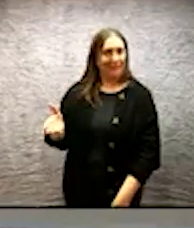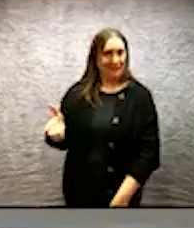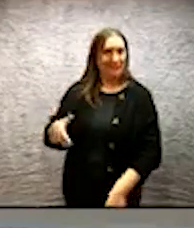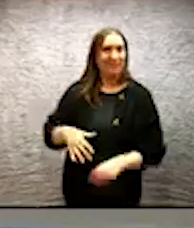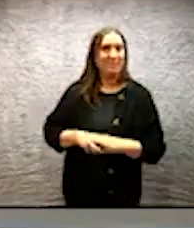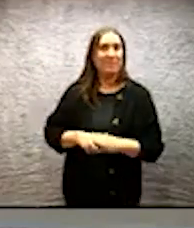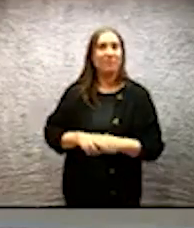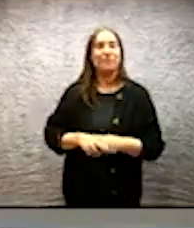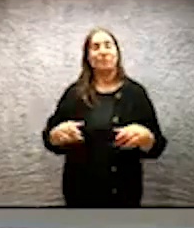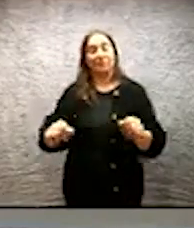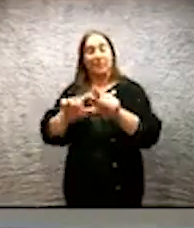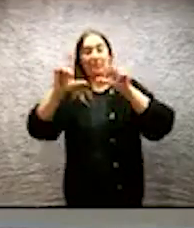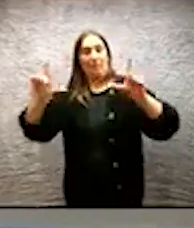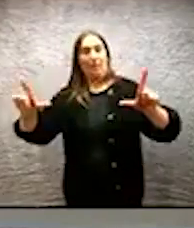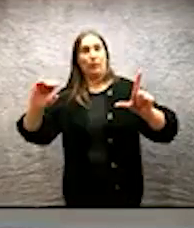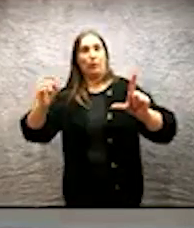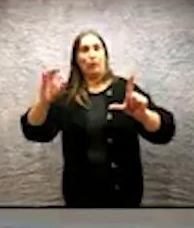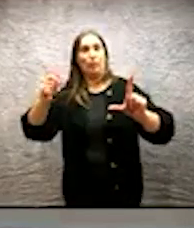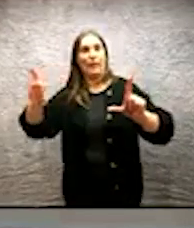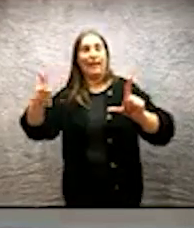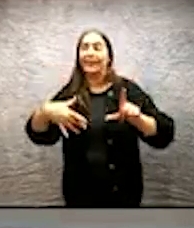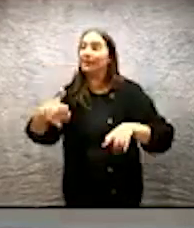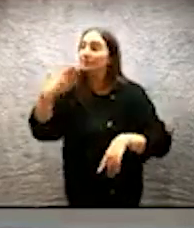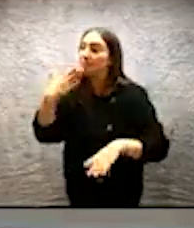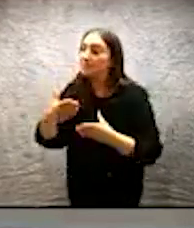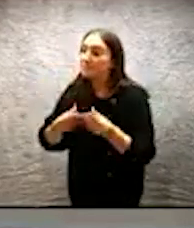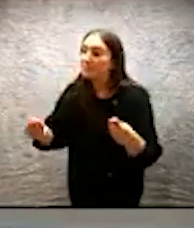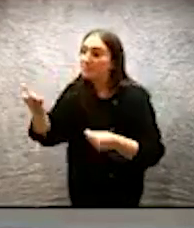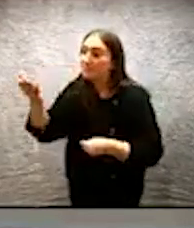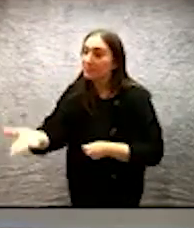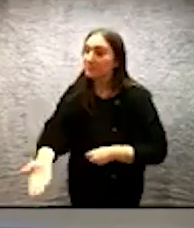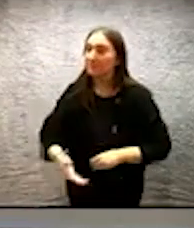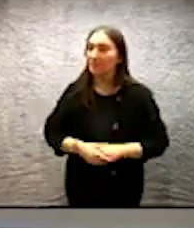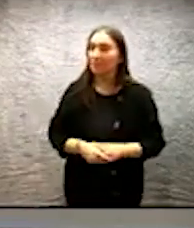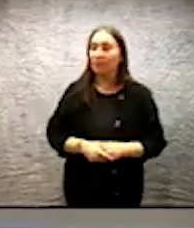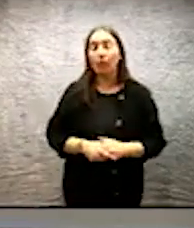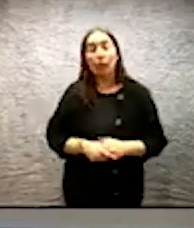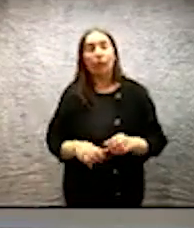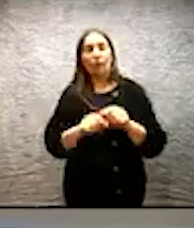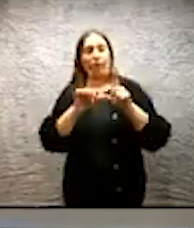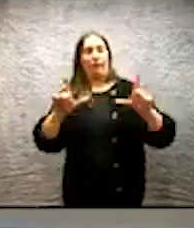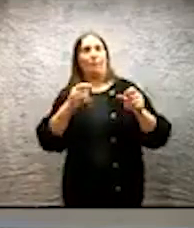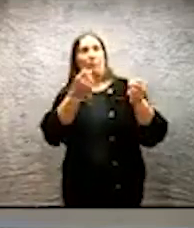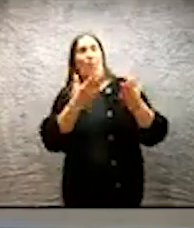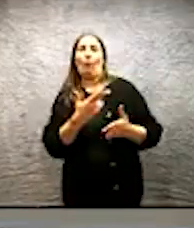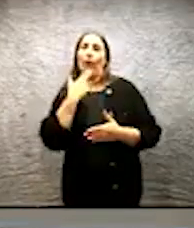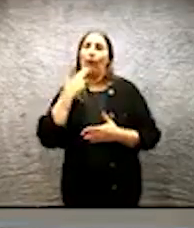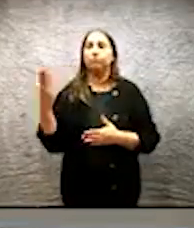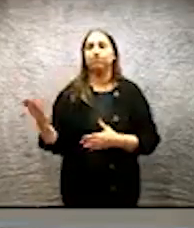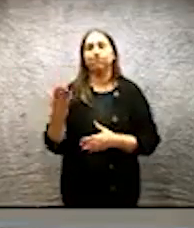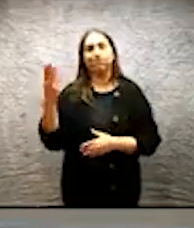sur les panneaux numériques. On peut la remercier, Alix, pour la qualité de ce qu'elle nous propose.